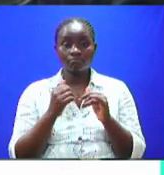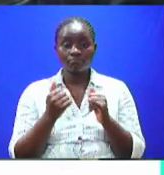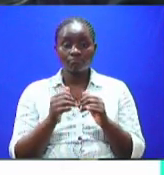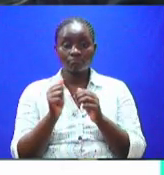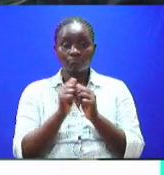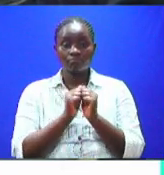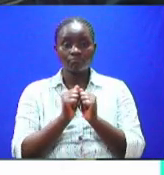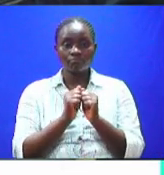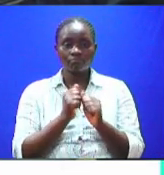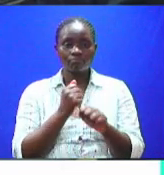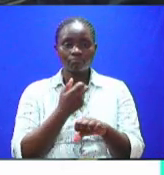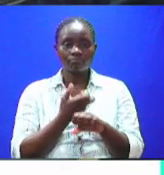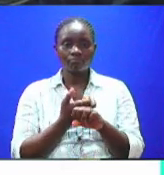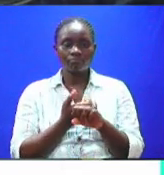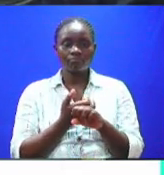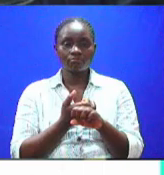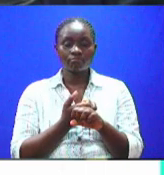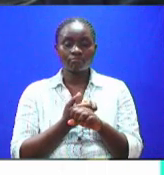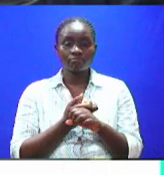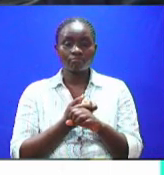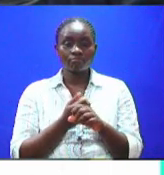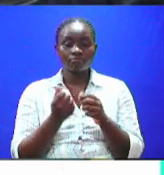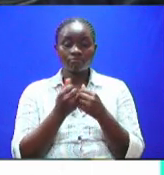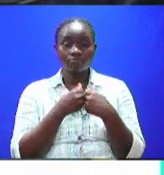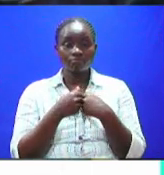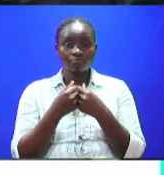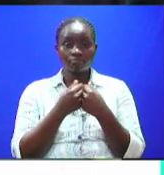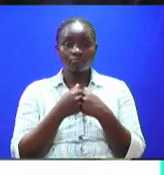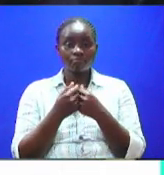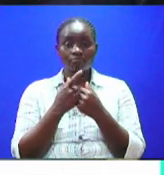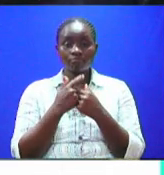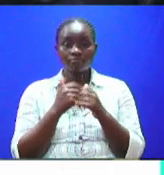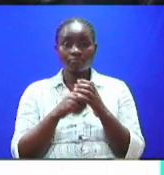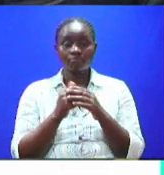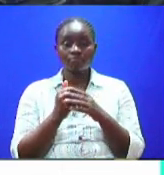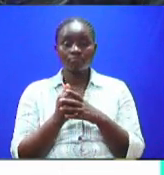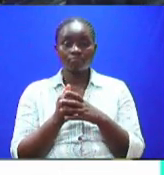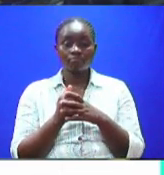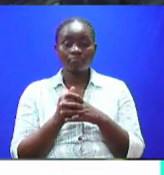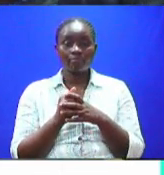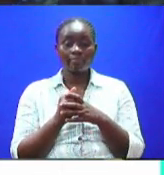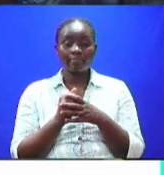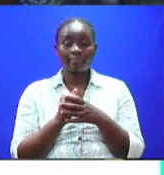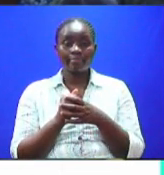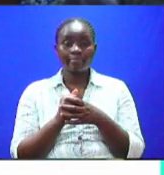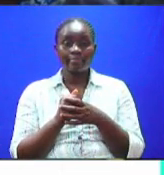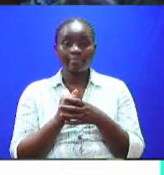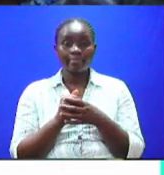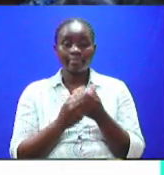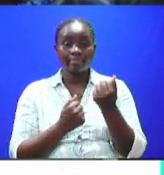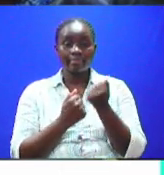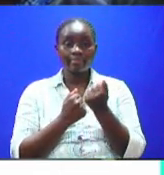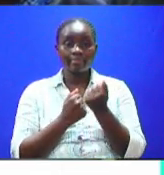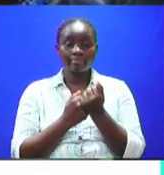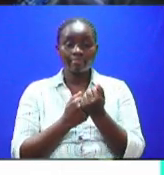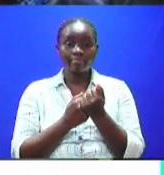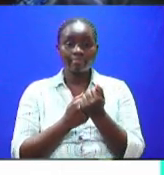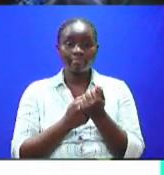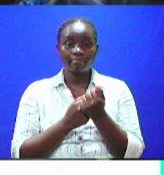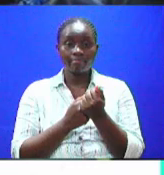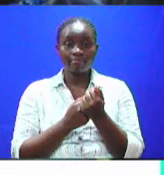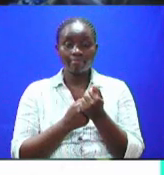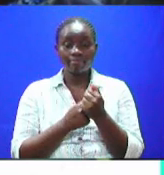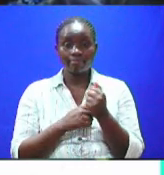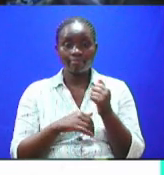kuwa ngumu. So challenge ndio hiyo naweza sema. Players kama wangekuwa wana support league watu wanakuwa players wanakuwa